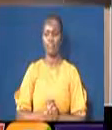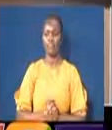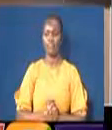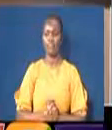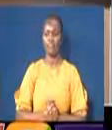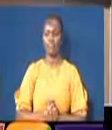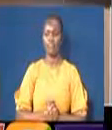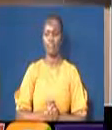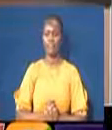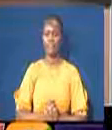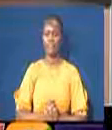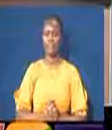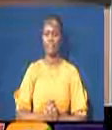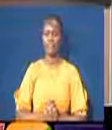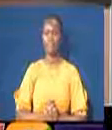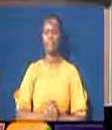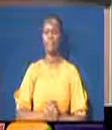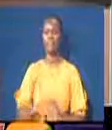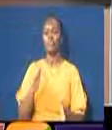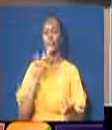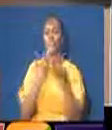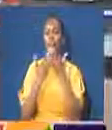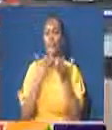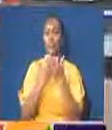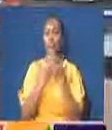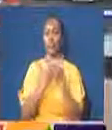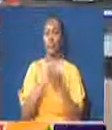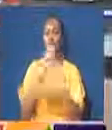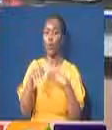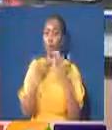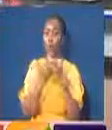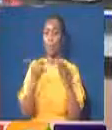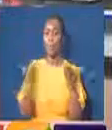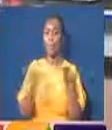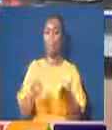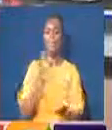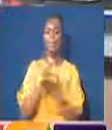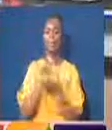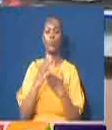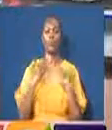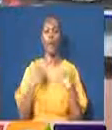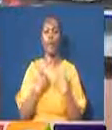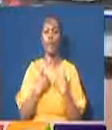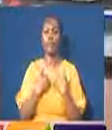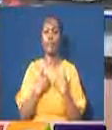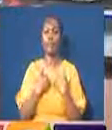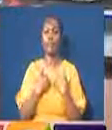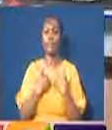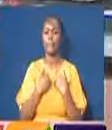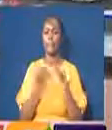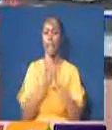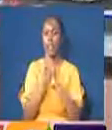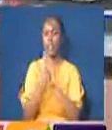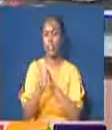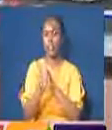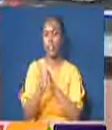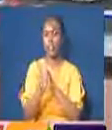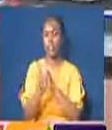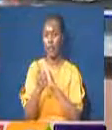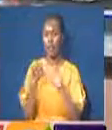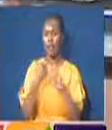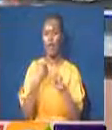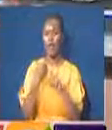Shukran sana kwa mazungumzo hayo, na bila shaka kuna wataalam katika studio yetu hii ambao